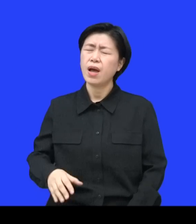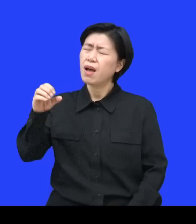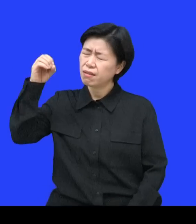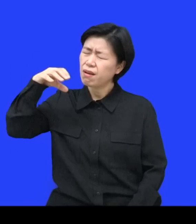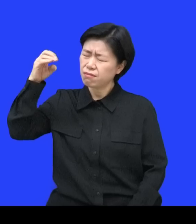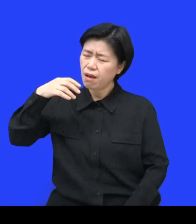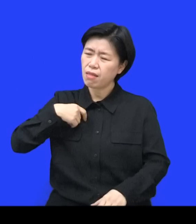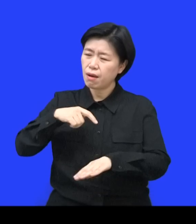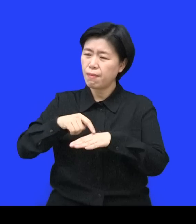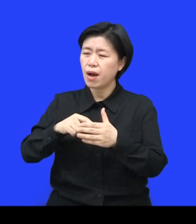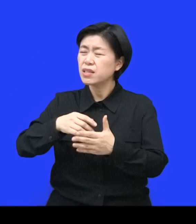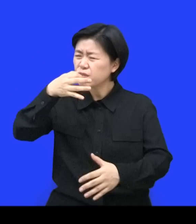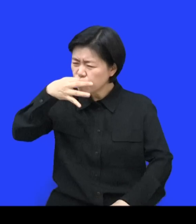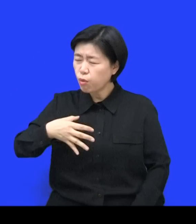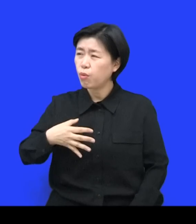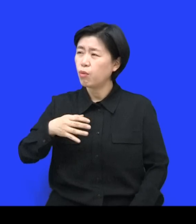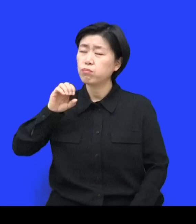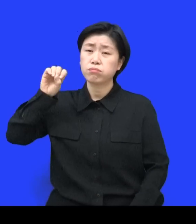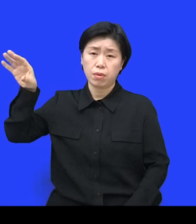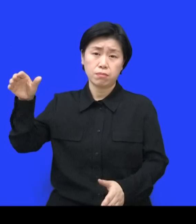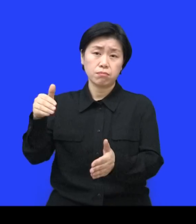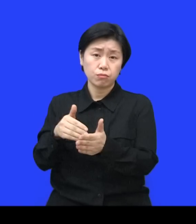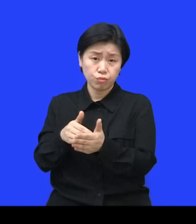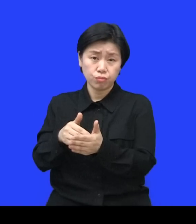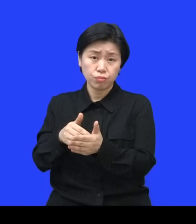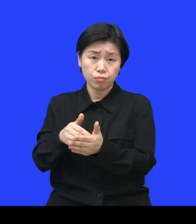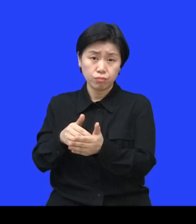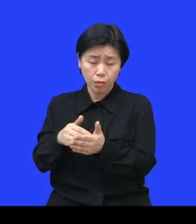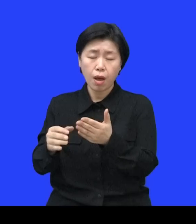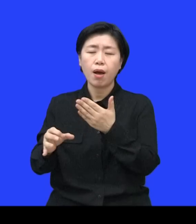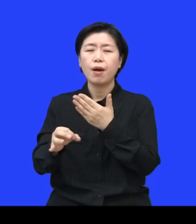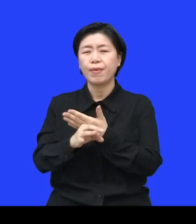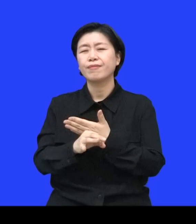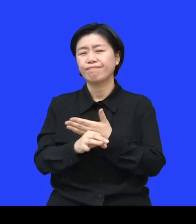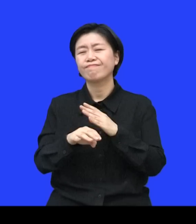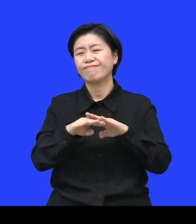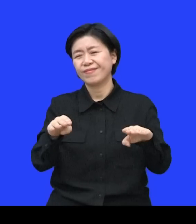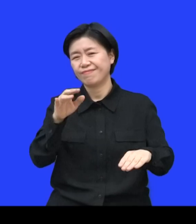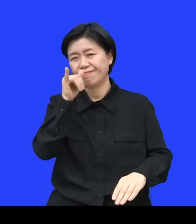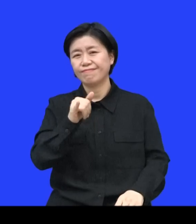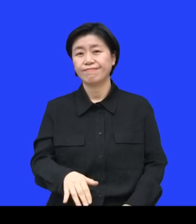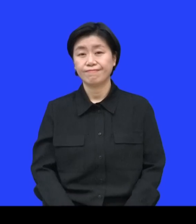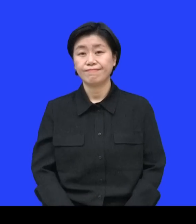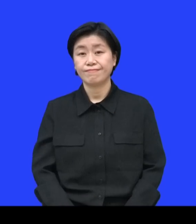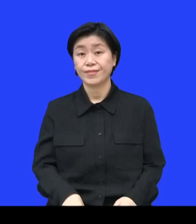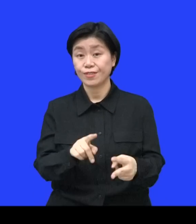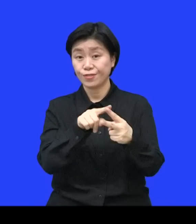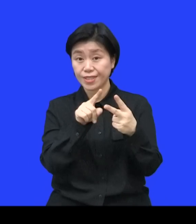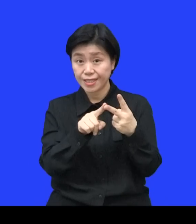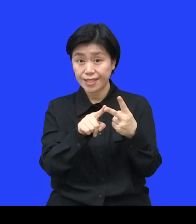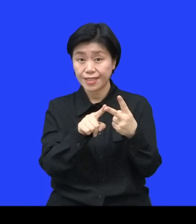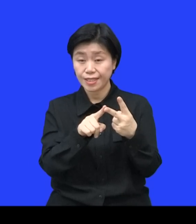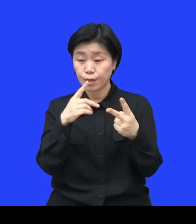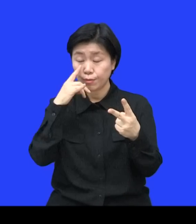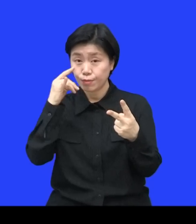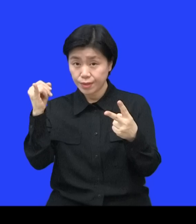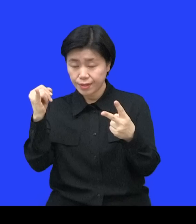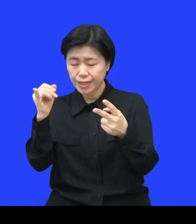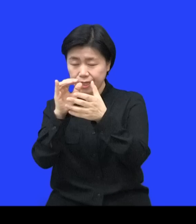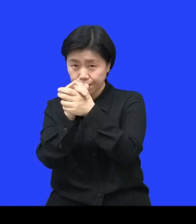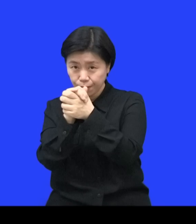마음 어렵다고요. 그 고백 들으시고 저한테 회복 주셨다. 그 두 가지가 저를 이끌어